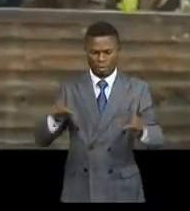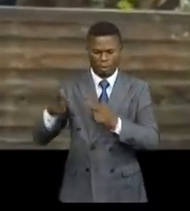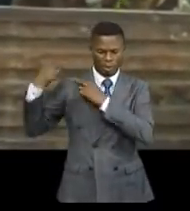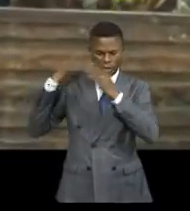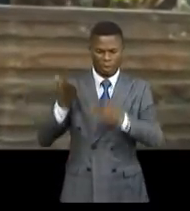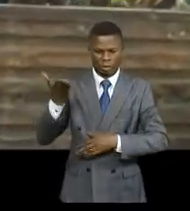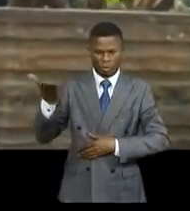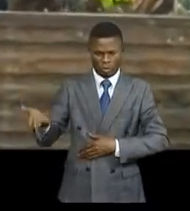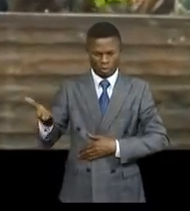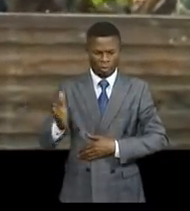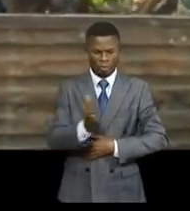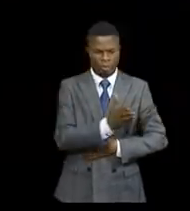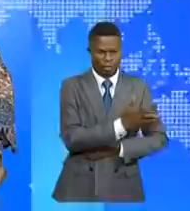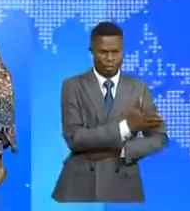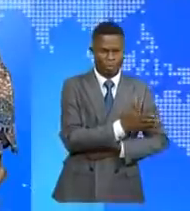responsabilité.